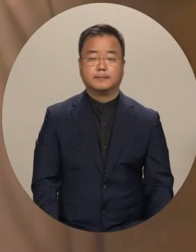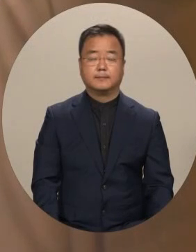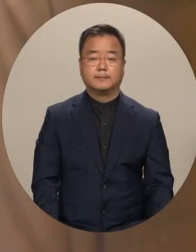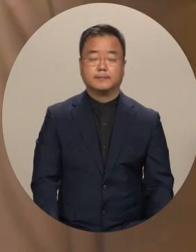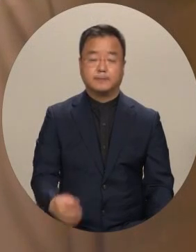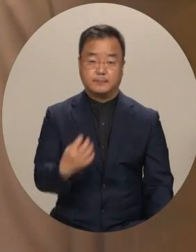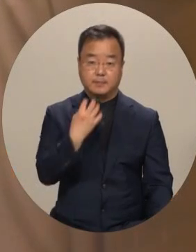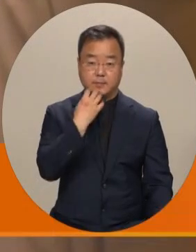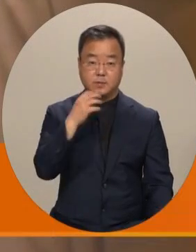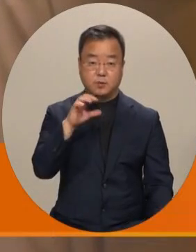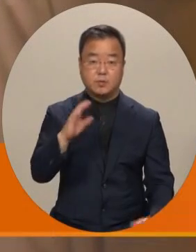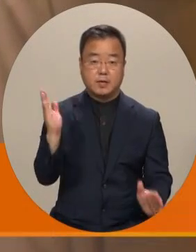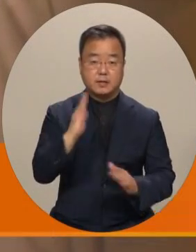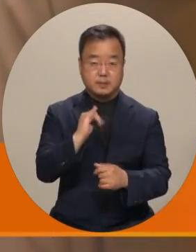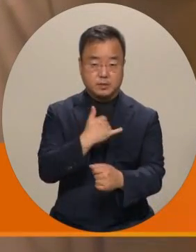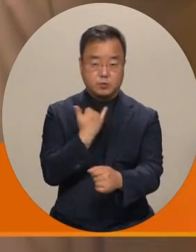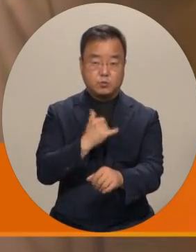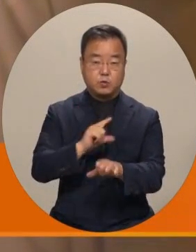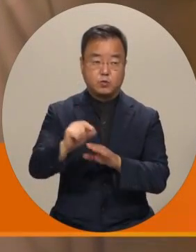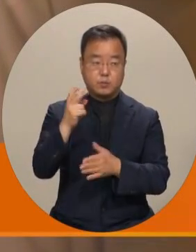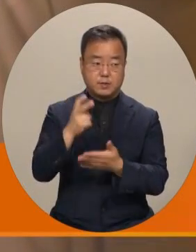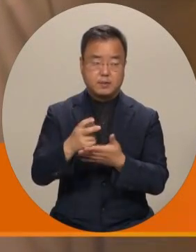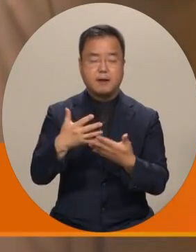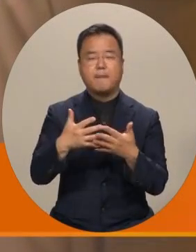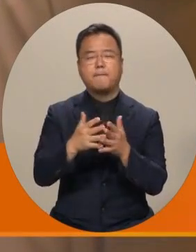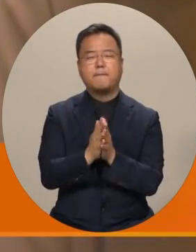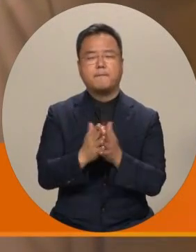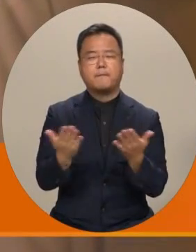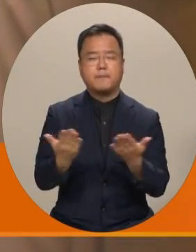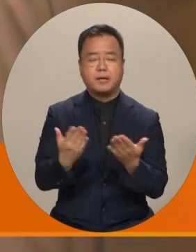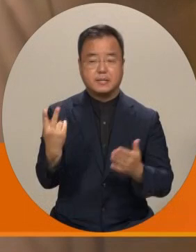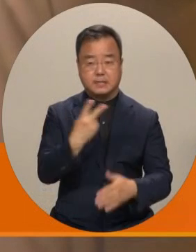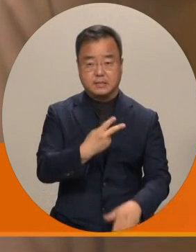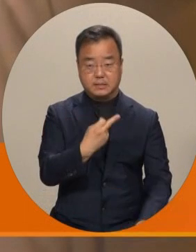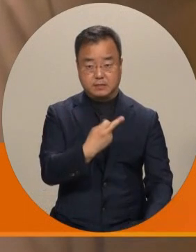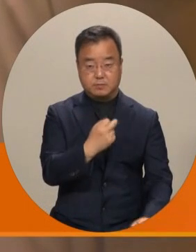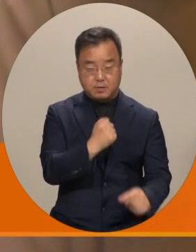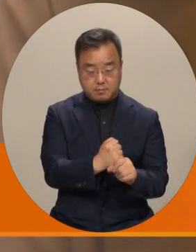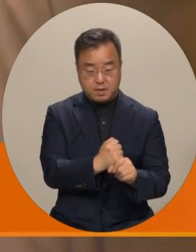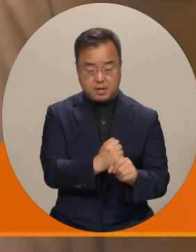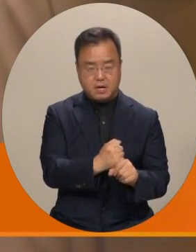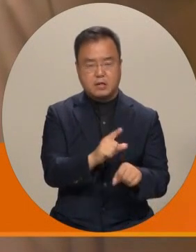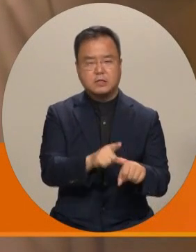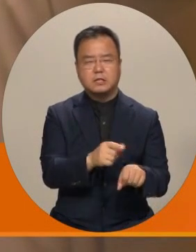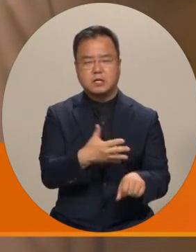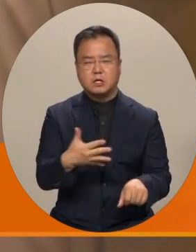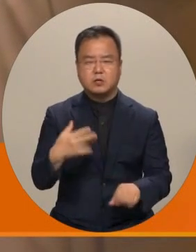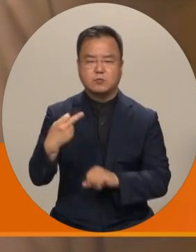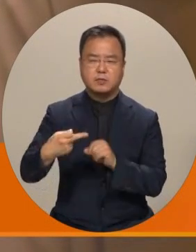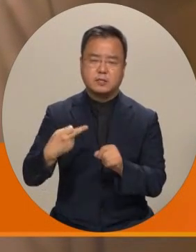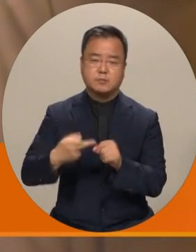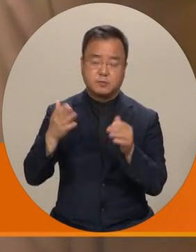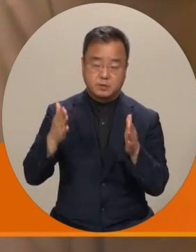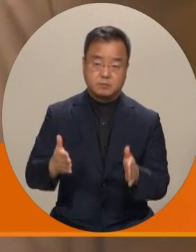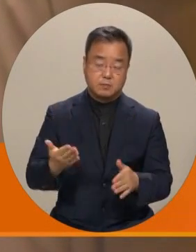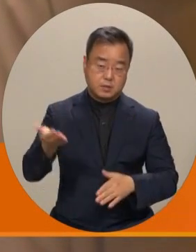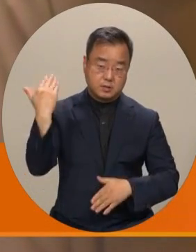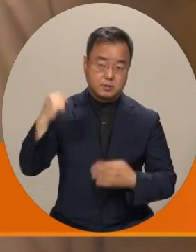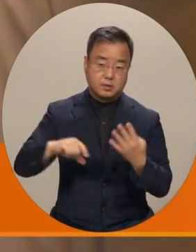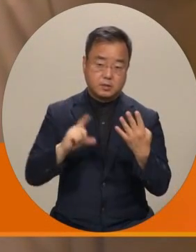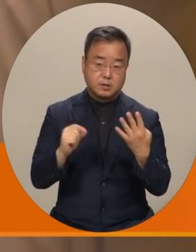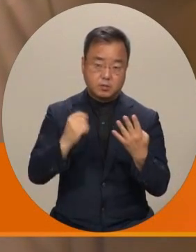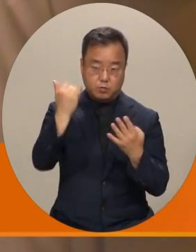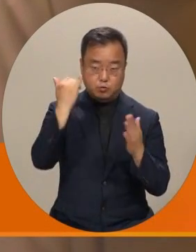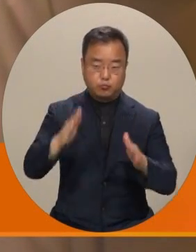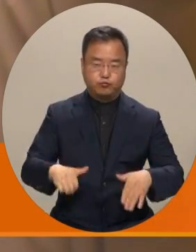서울에서 학생 인권 조례가 폐지된 건 지난 2012년 재정된지 12년 만이고 지난 4월 충남에